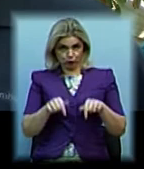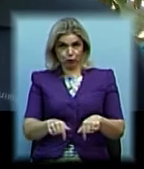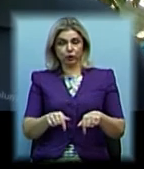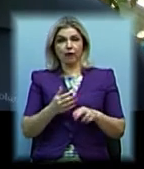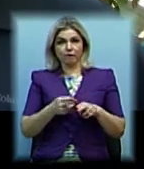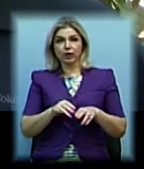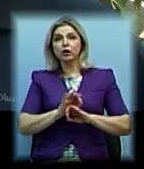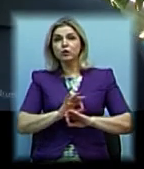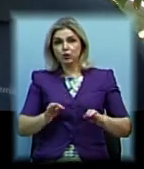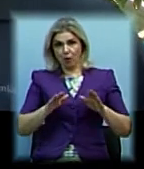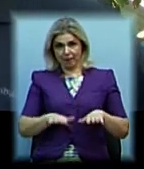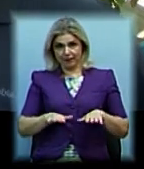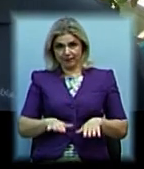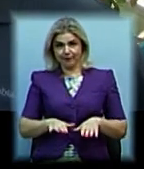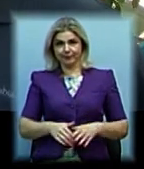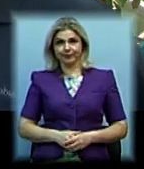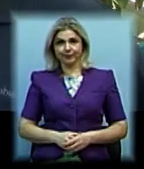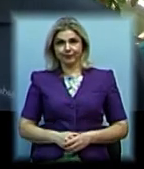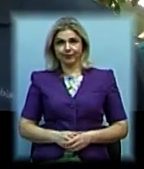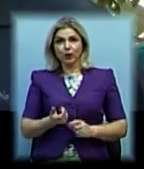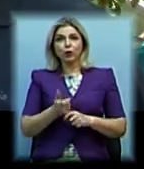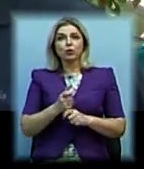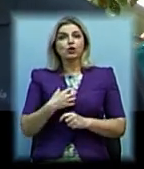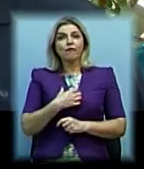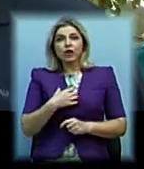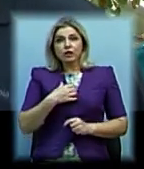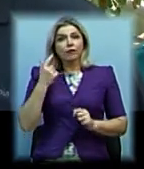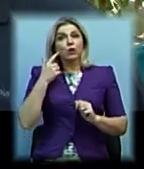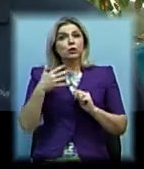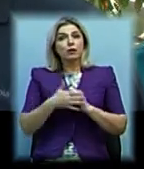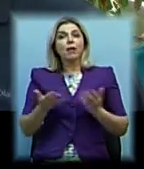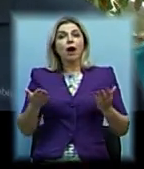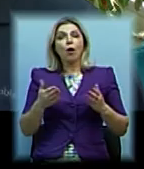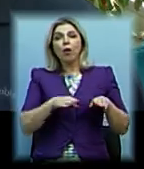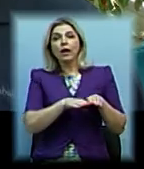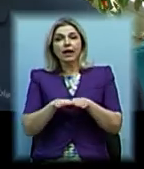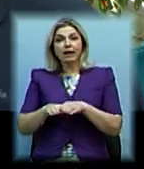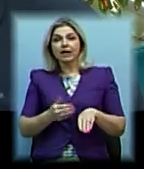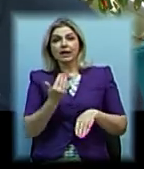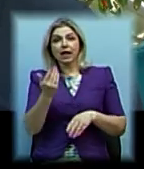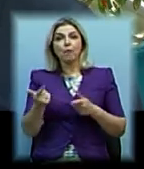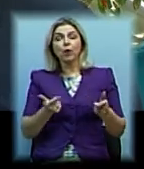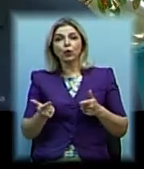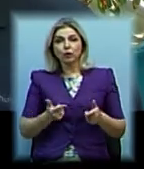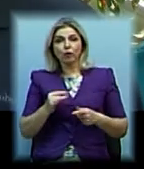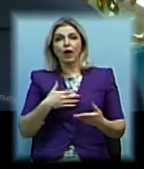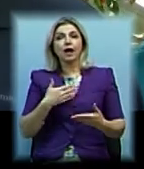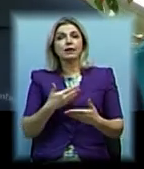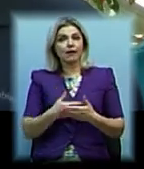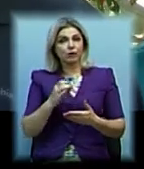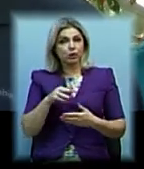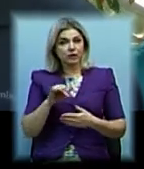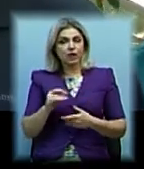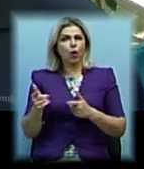в цьому чудовому місті. І дуже важливо розуміти, наскільки рівень їхньої підготовки і активності,